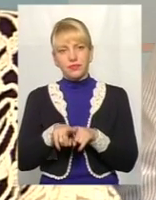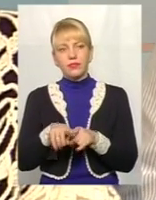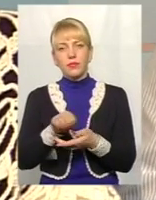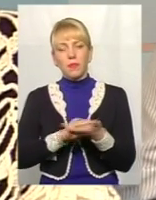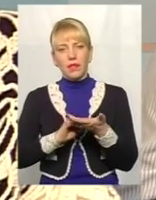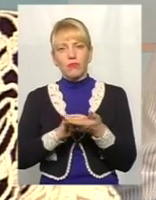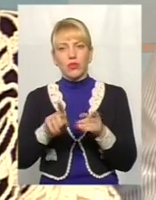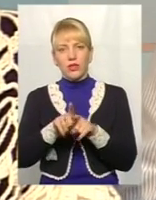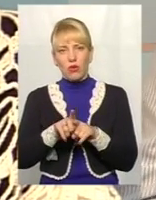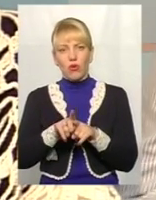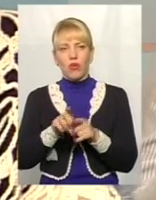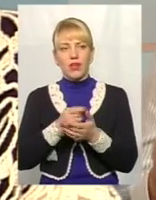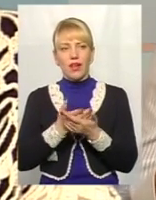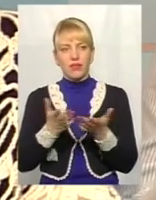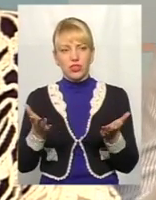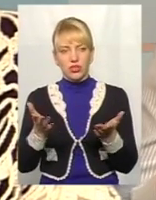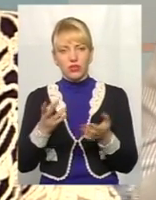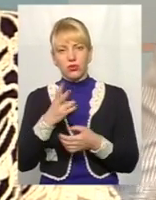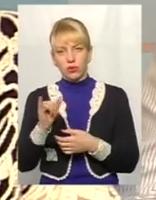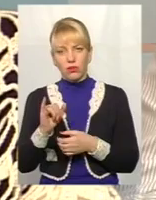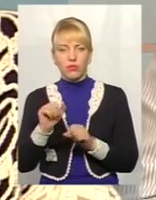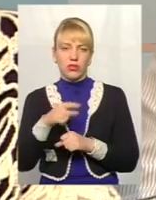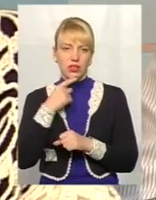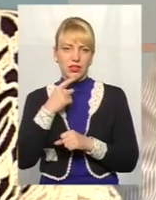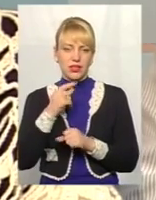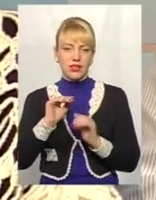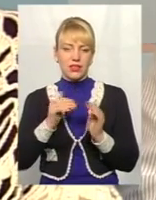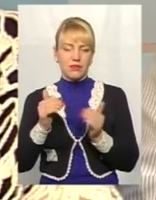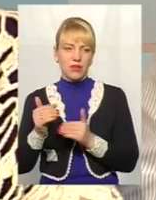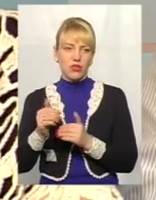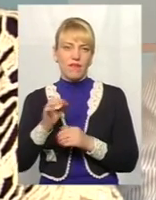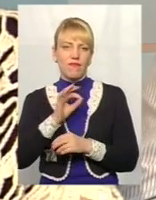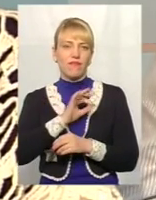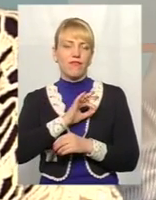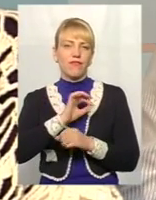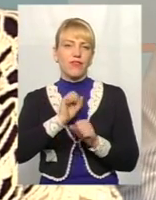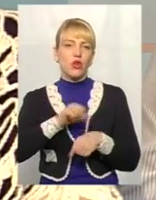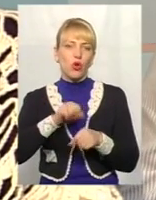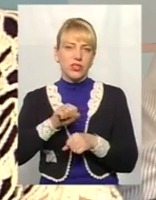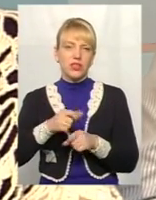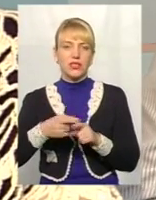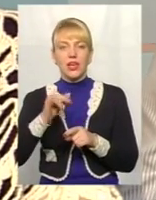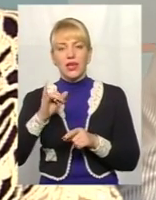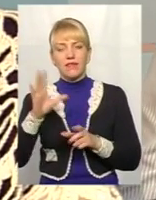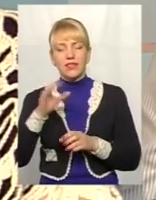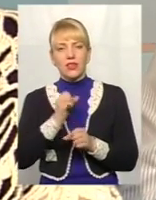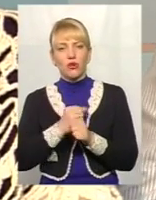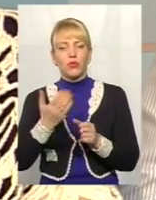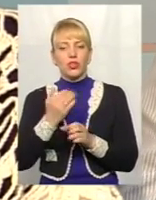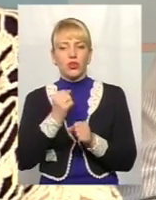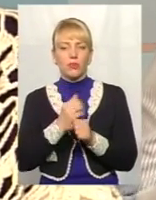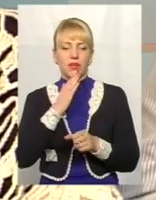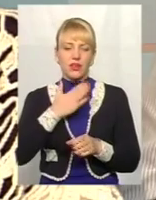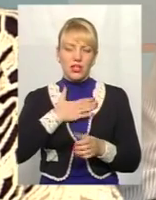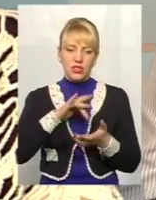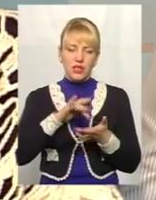повторення даного явища, ну, можна так сказати, зменшується вірогідність. І всі роботи, які робиться і наш центр, і Яд